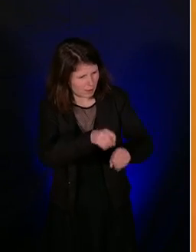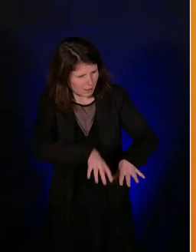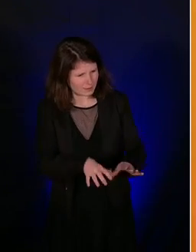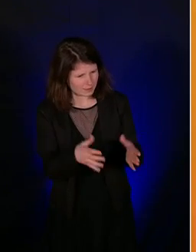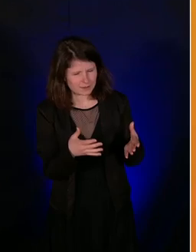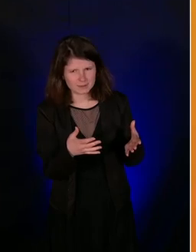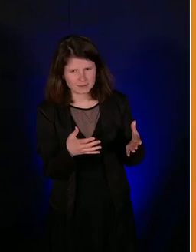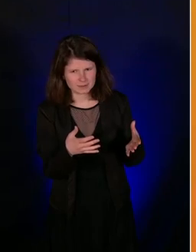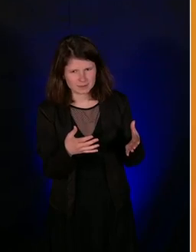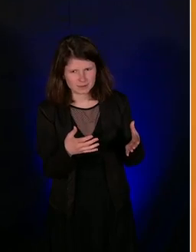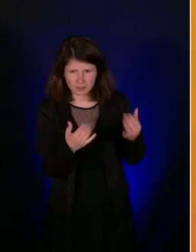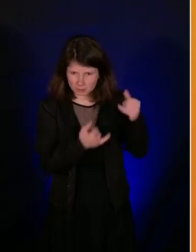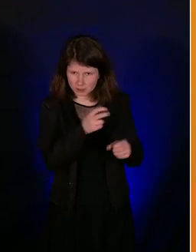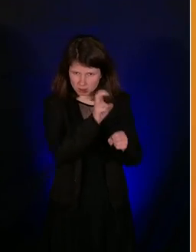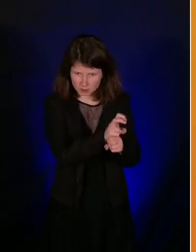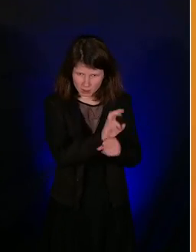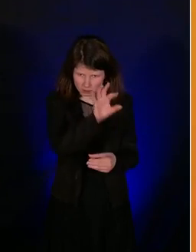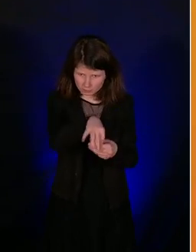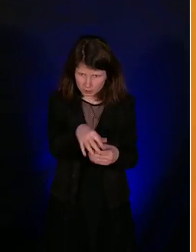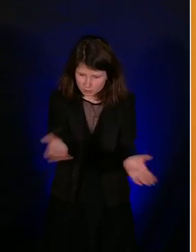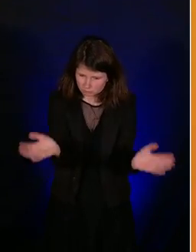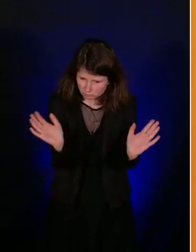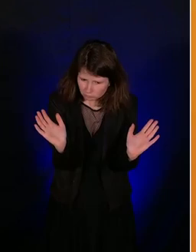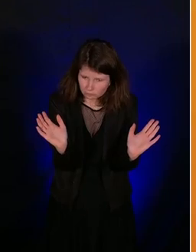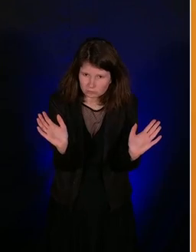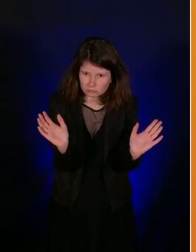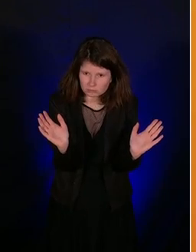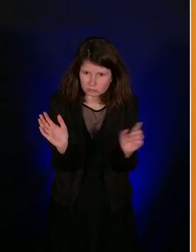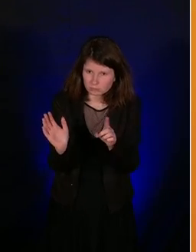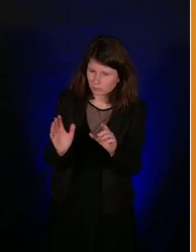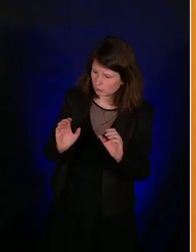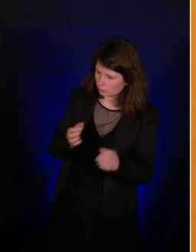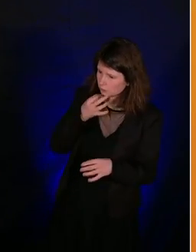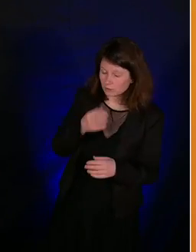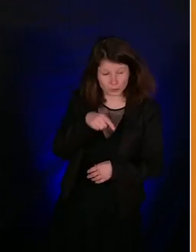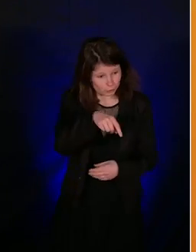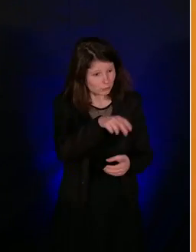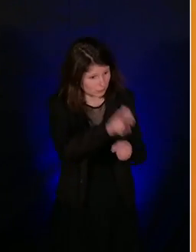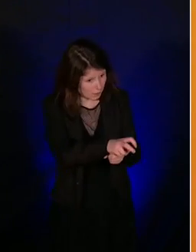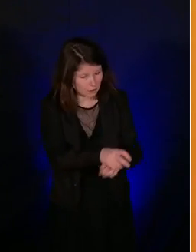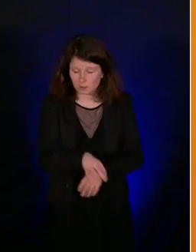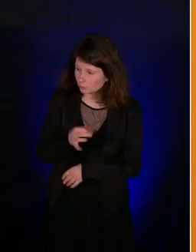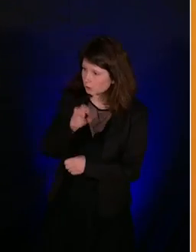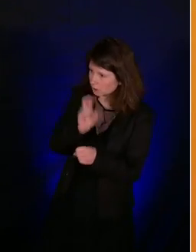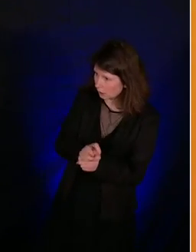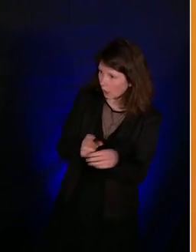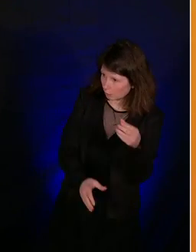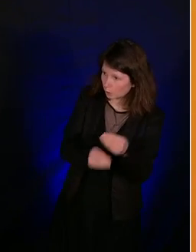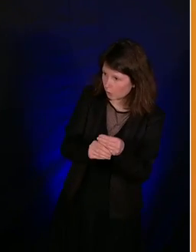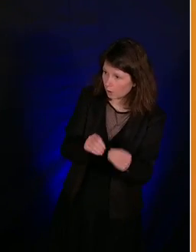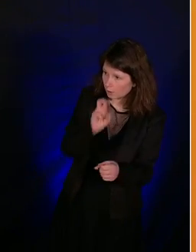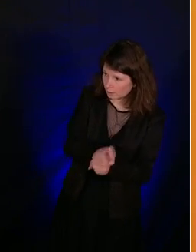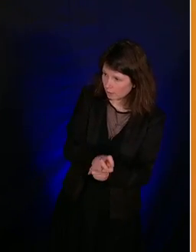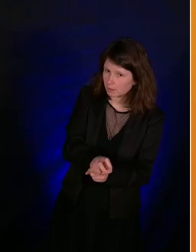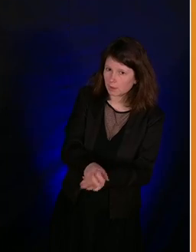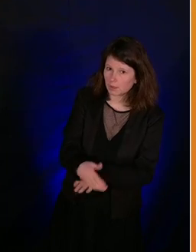décidera d'accord donc juste pour dire que tu maintiens ton amendement on est d'acord je maintiens mon amendement d'accord donc je demande